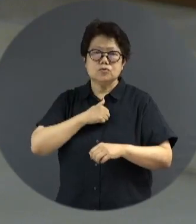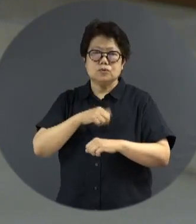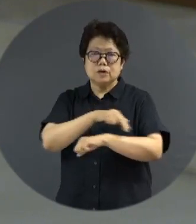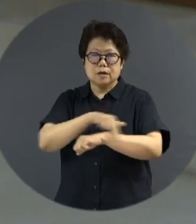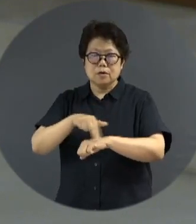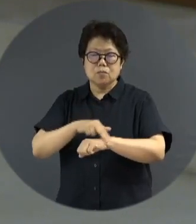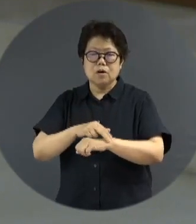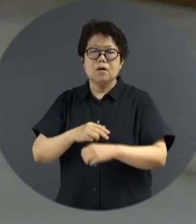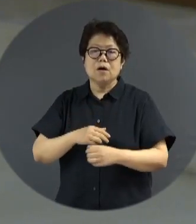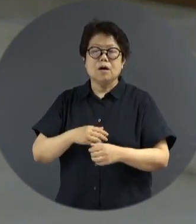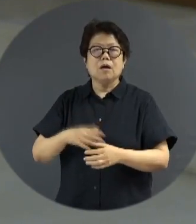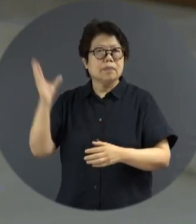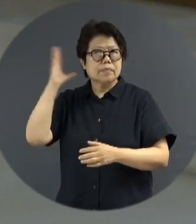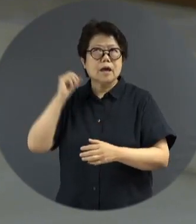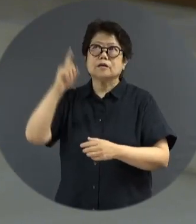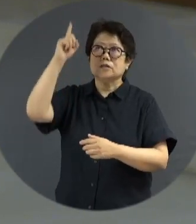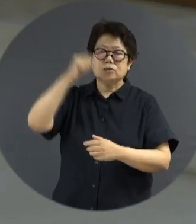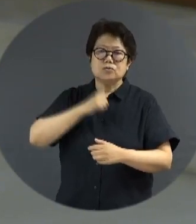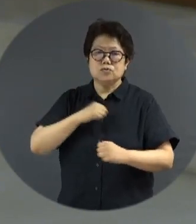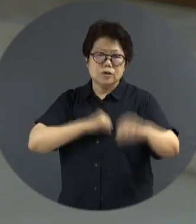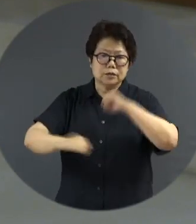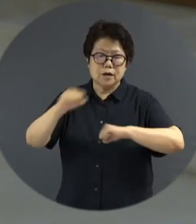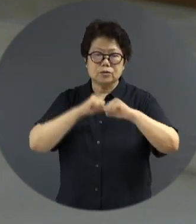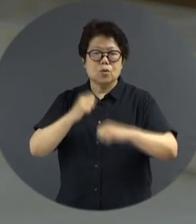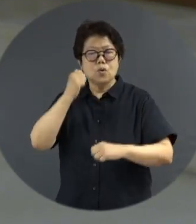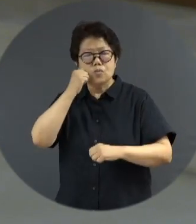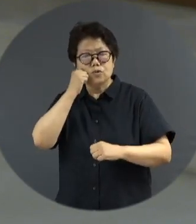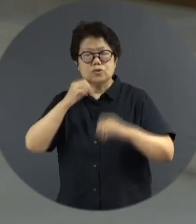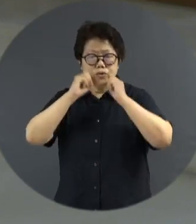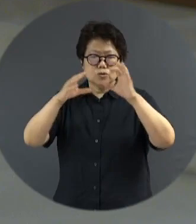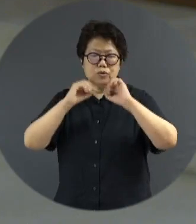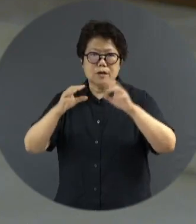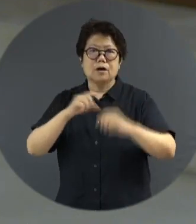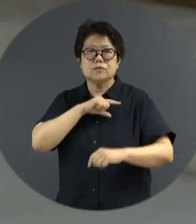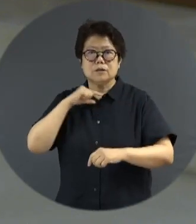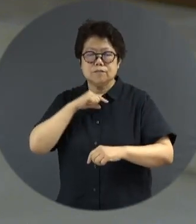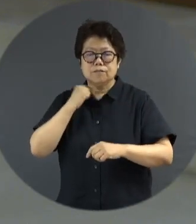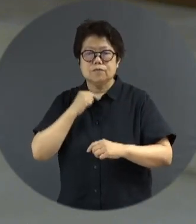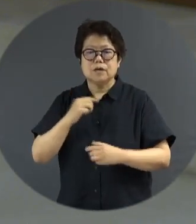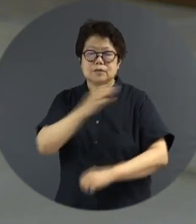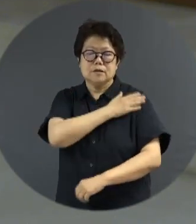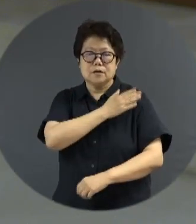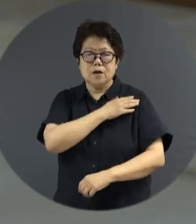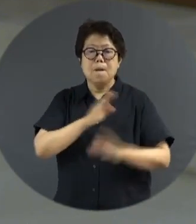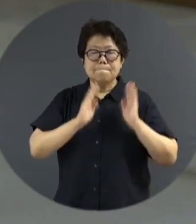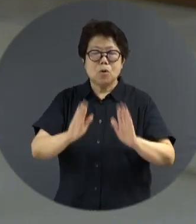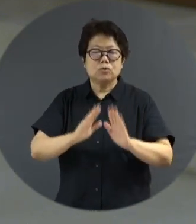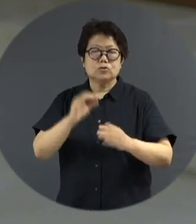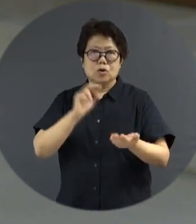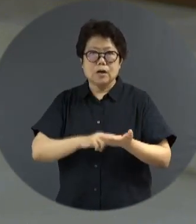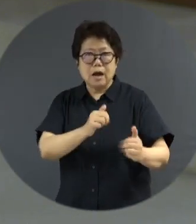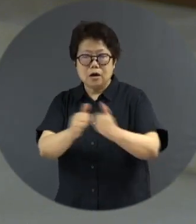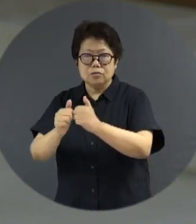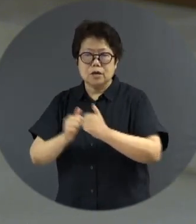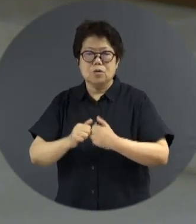度，真的活出了传教士的使命，以及他不断地帮助教友在逆境当中仍然继